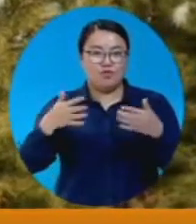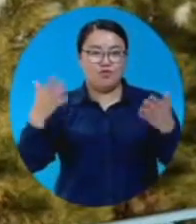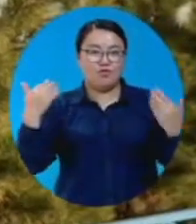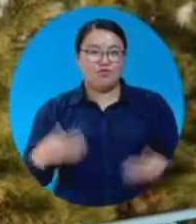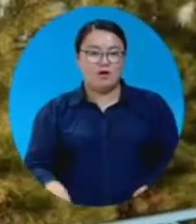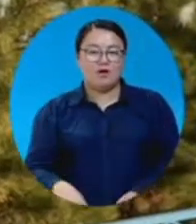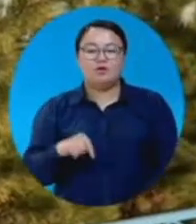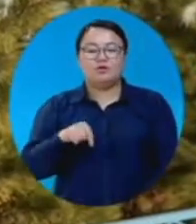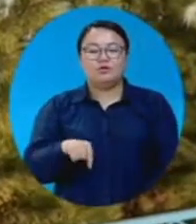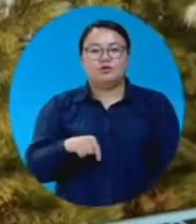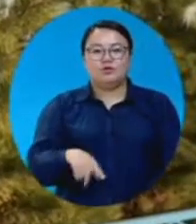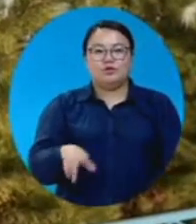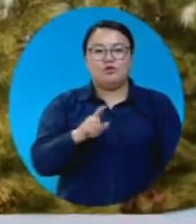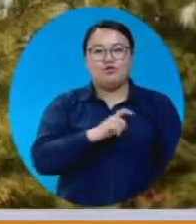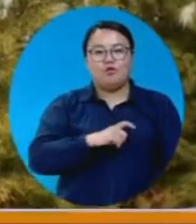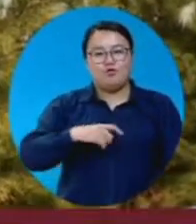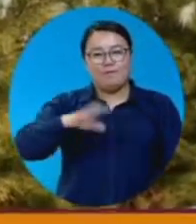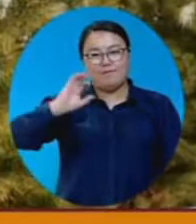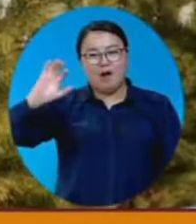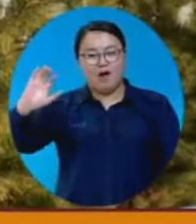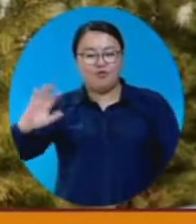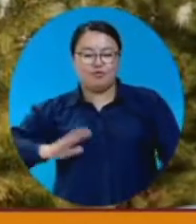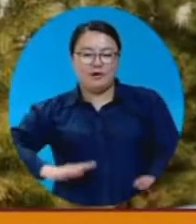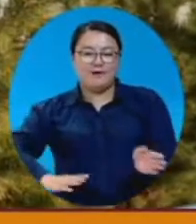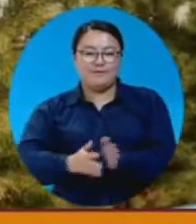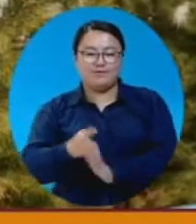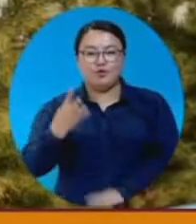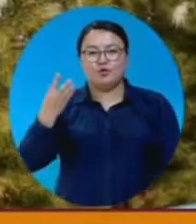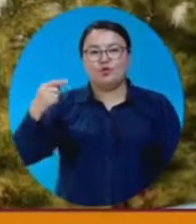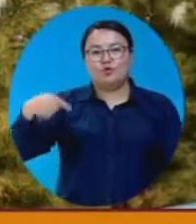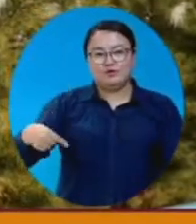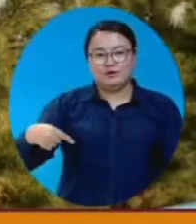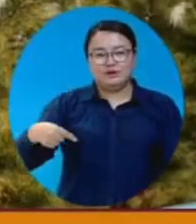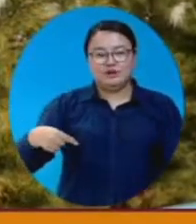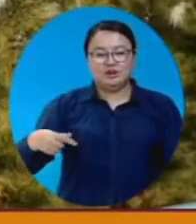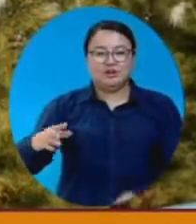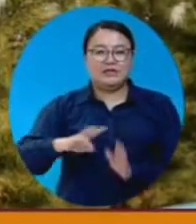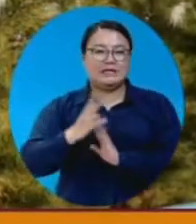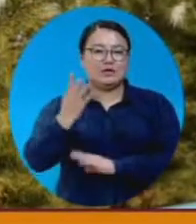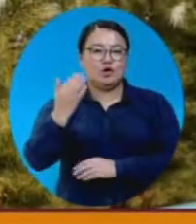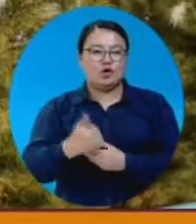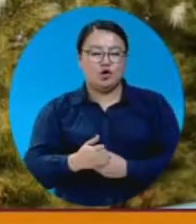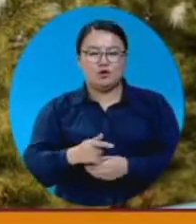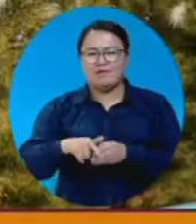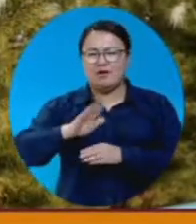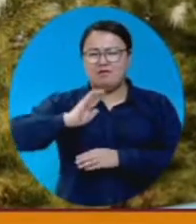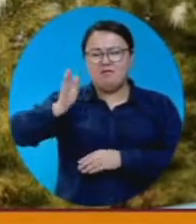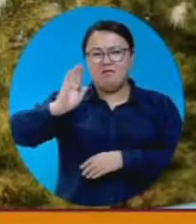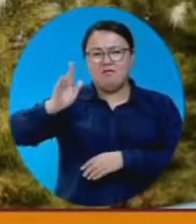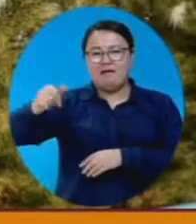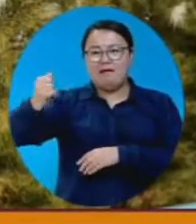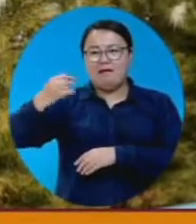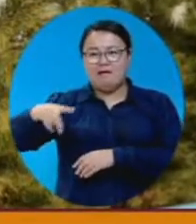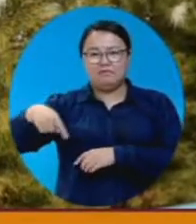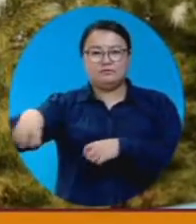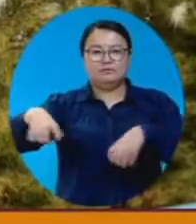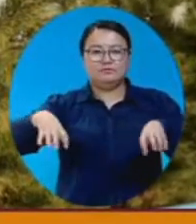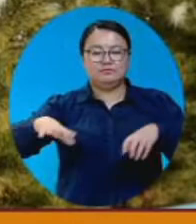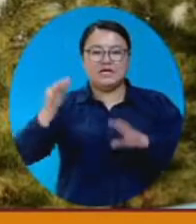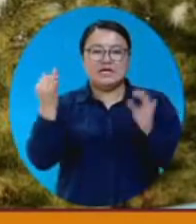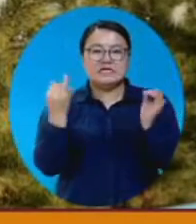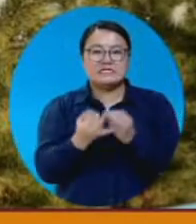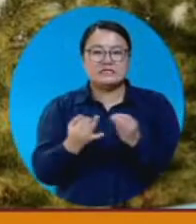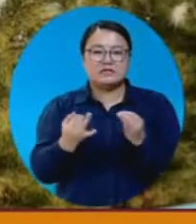байна. Тэгээд өнөөдөр бол хувийн нэвчлийн түншлэлээр 4G нэвтрэж за энэ асагдсан айл